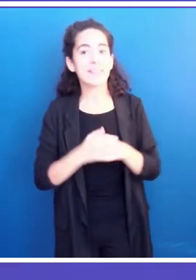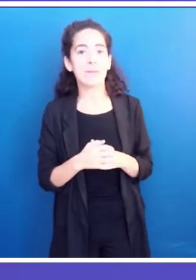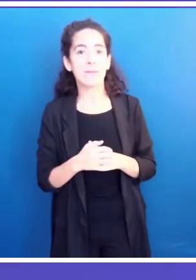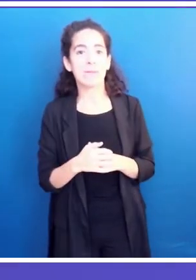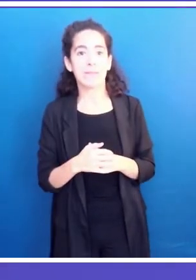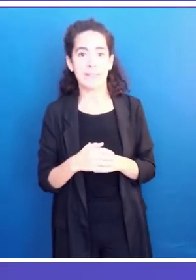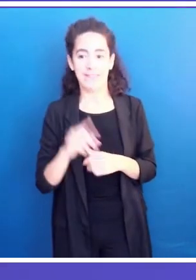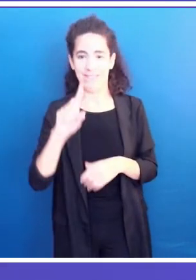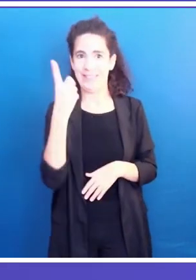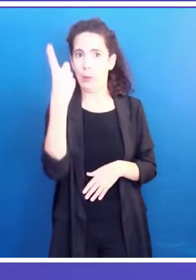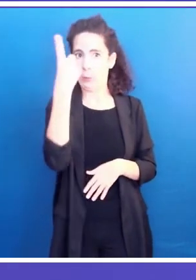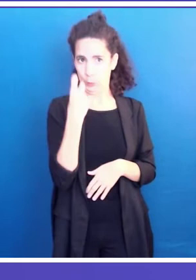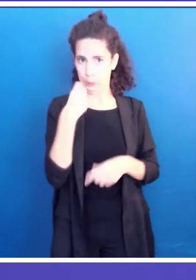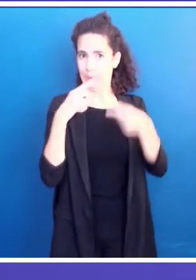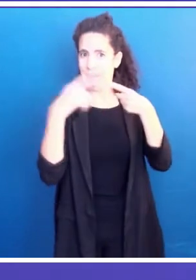نحن